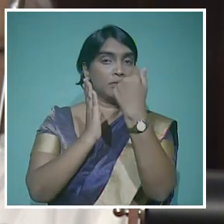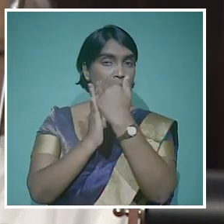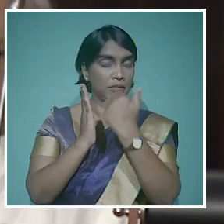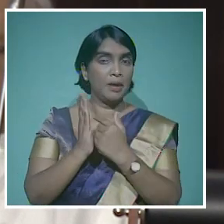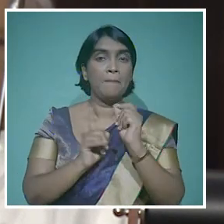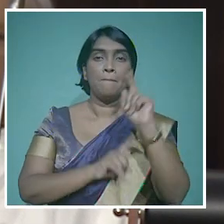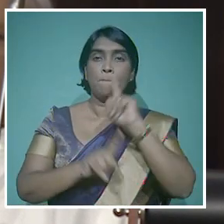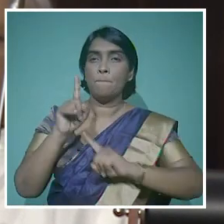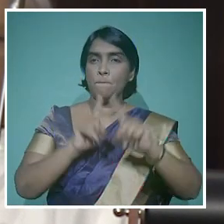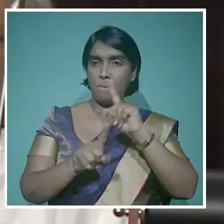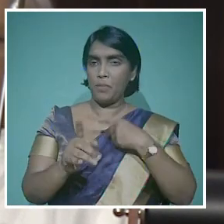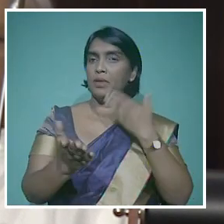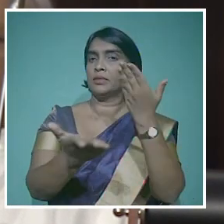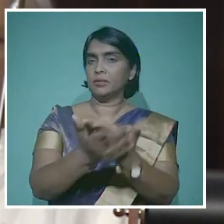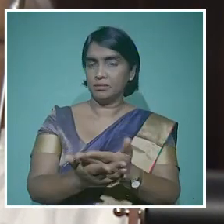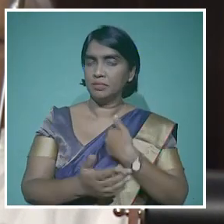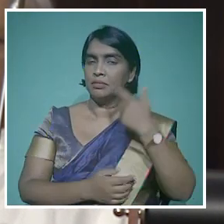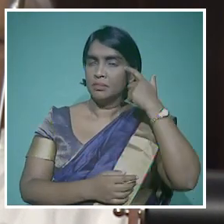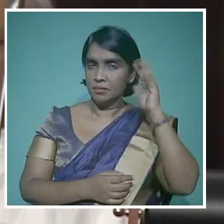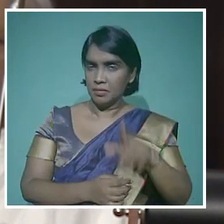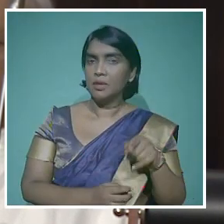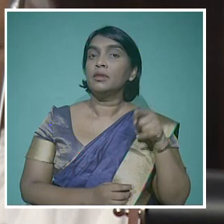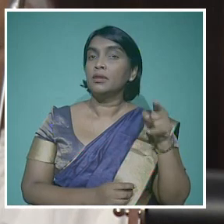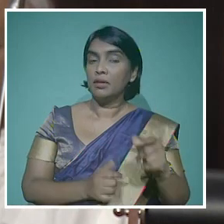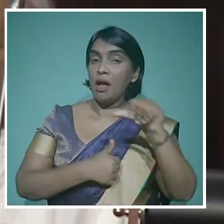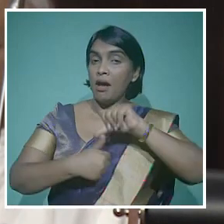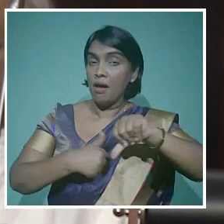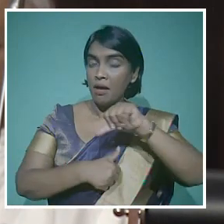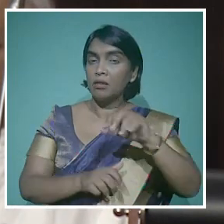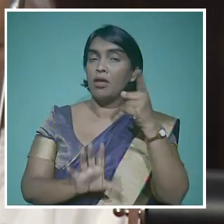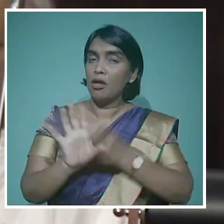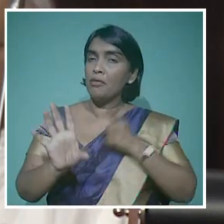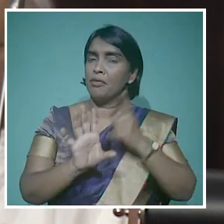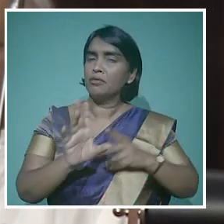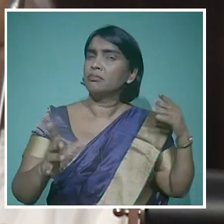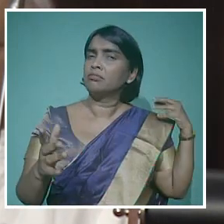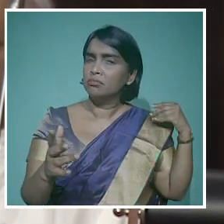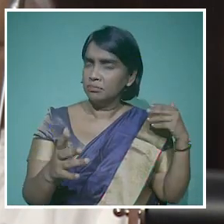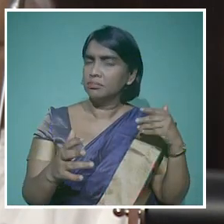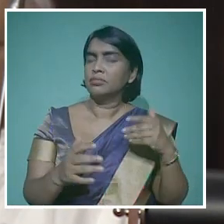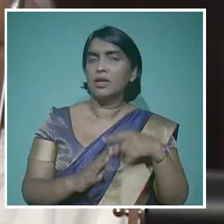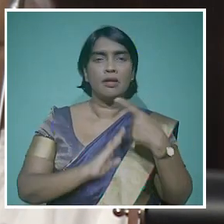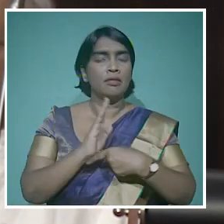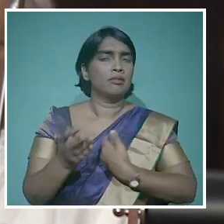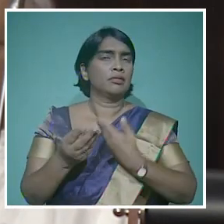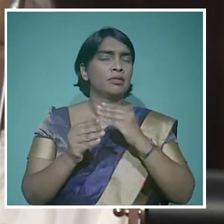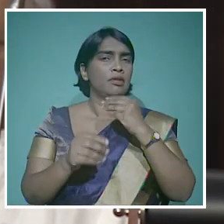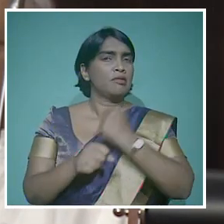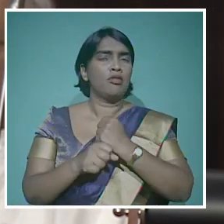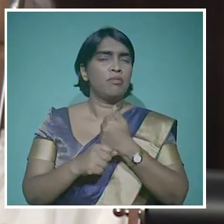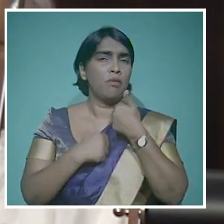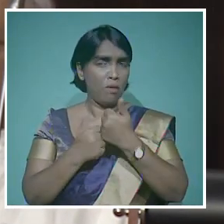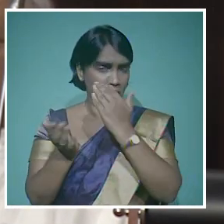පාර්ලිමේන්තුවේ සභාගත කරන්න බලාපොරොත්තු වෙනවා. මේ ආයතන වලින් වසර ගණනාවක් තිස්සේ රටට සිදුවෙලා තියෙන